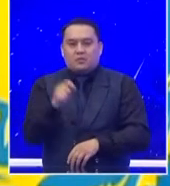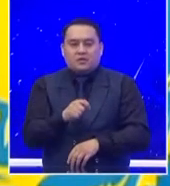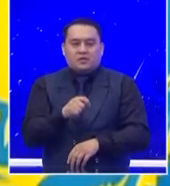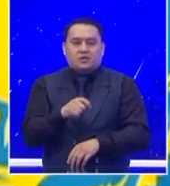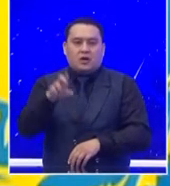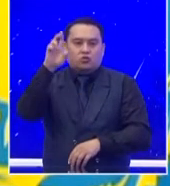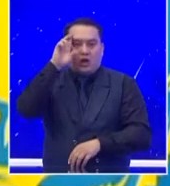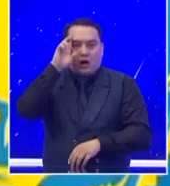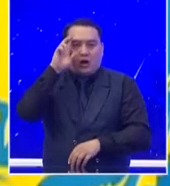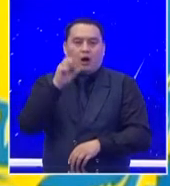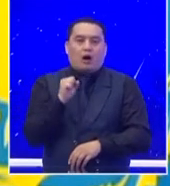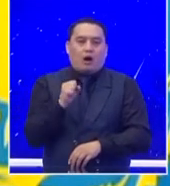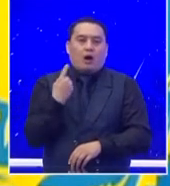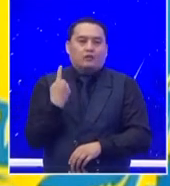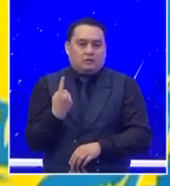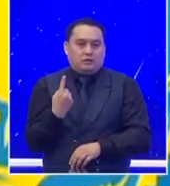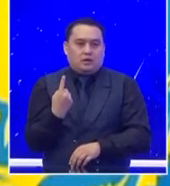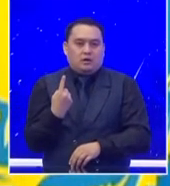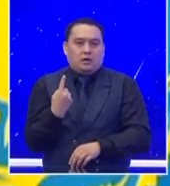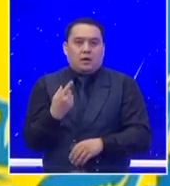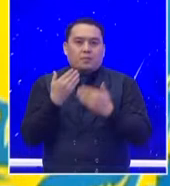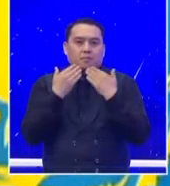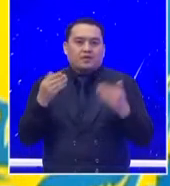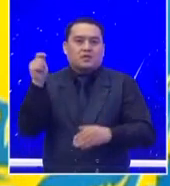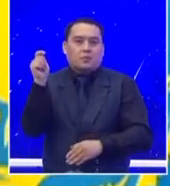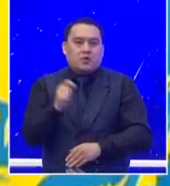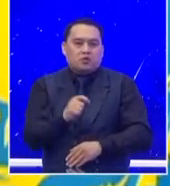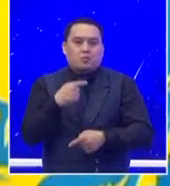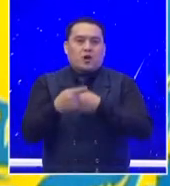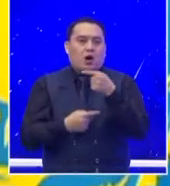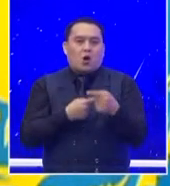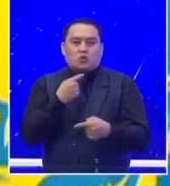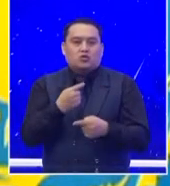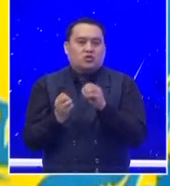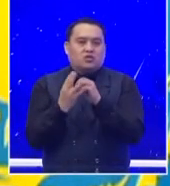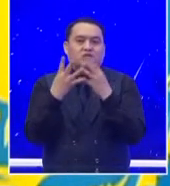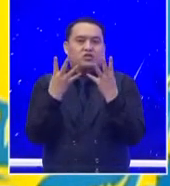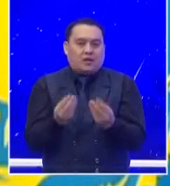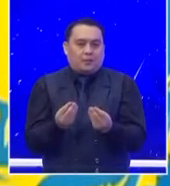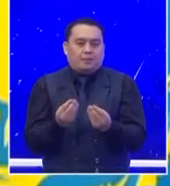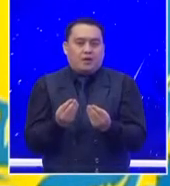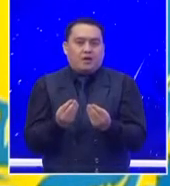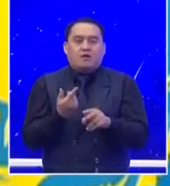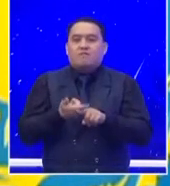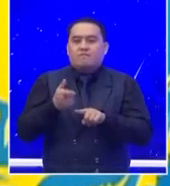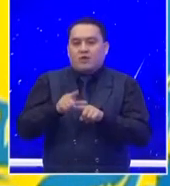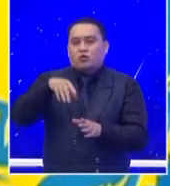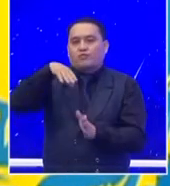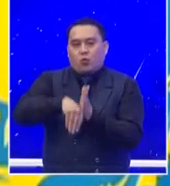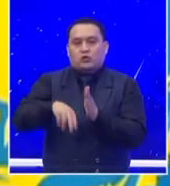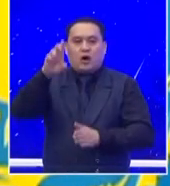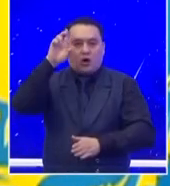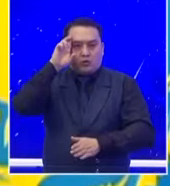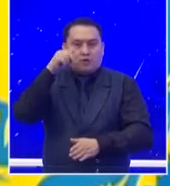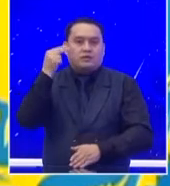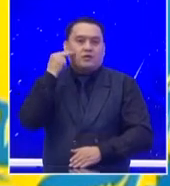стран категории А1, с момента последнего посещения которых прошло не менее 14 дней. В эту категорию входят такие страны,